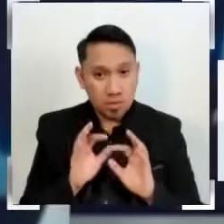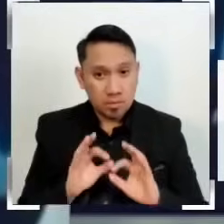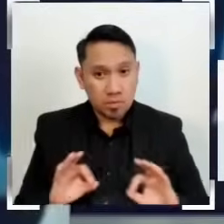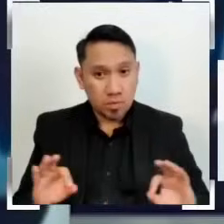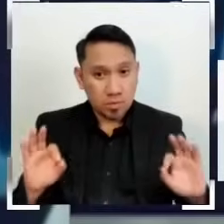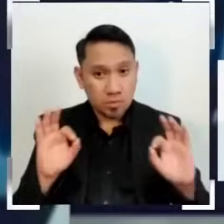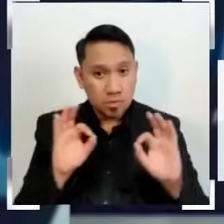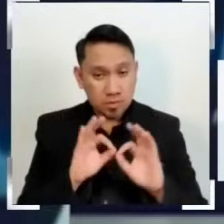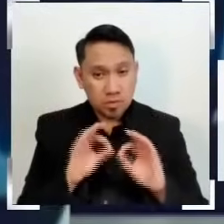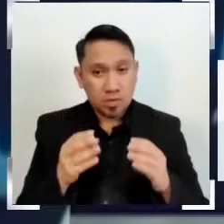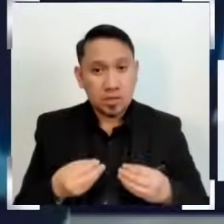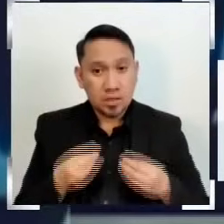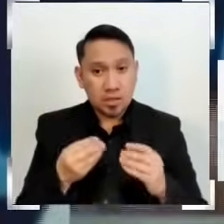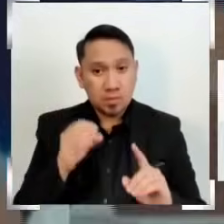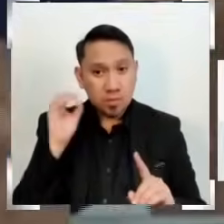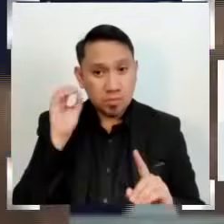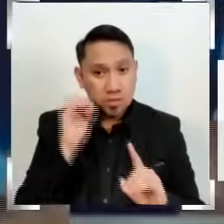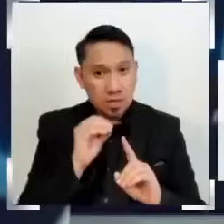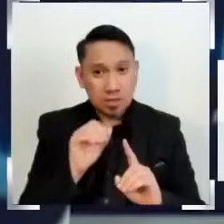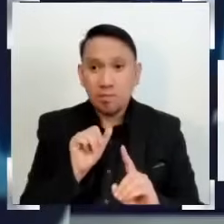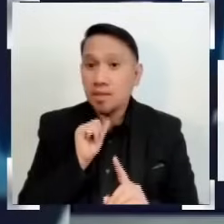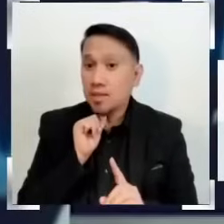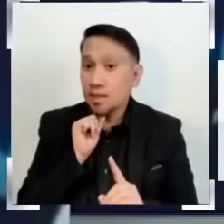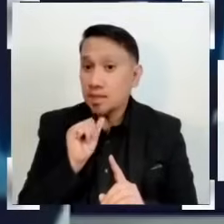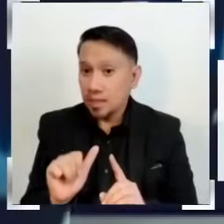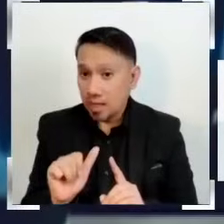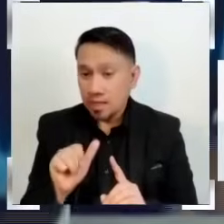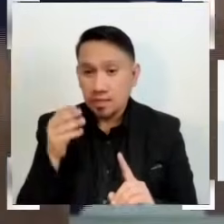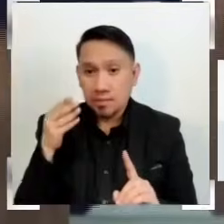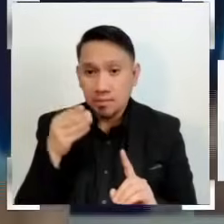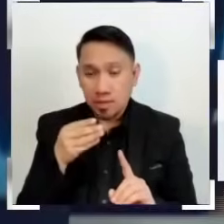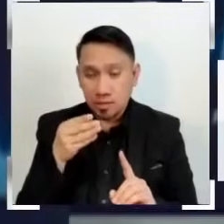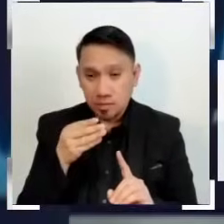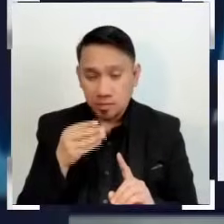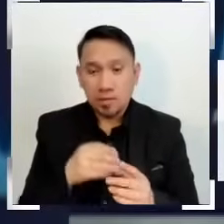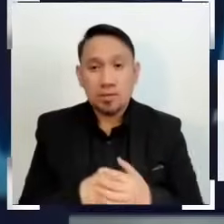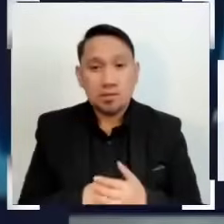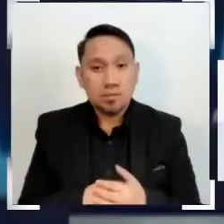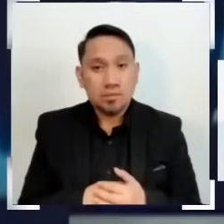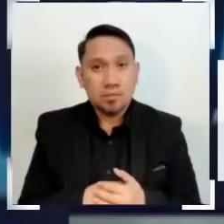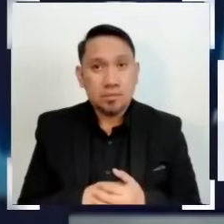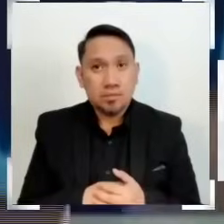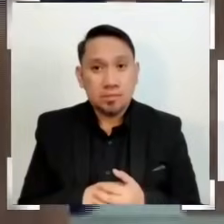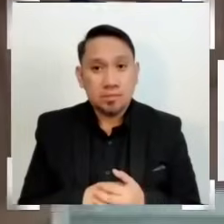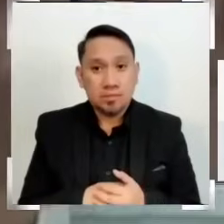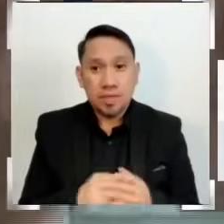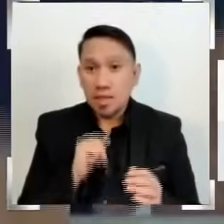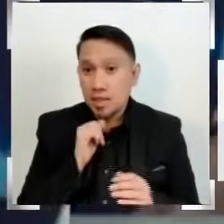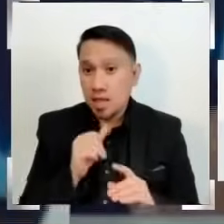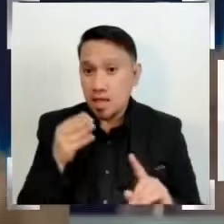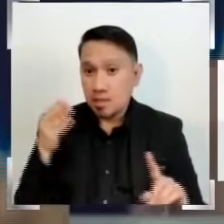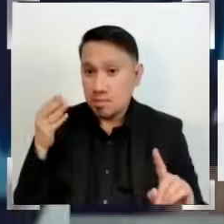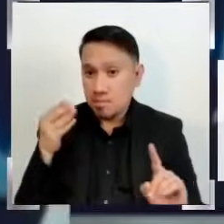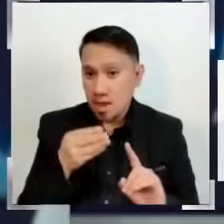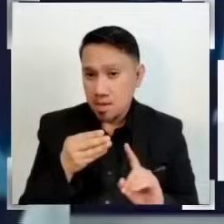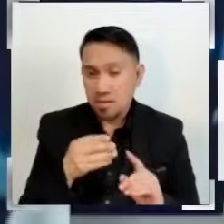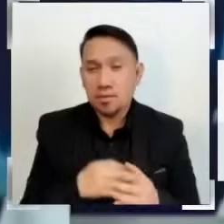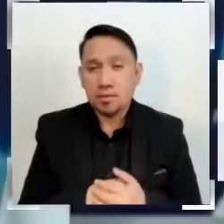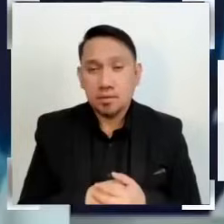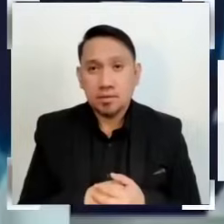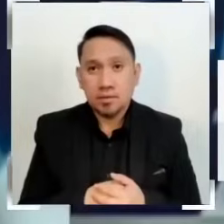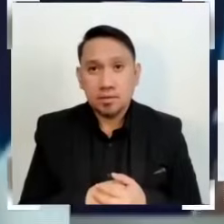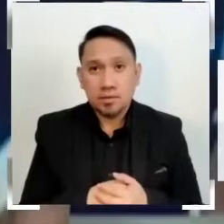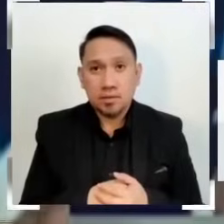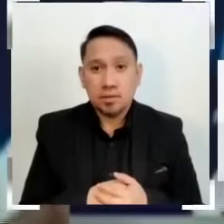objective, unbiased, walang pinoprotektahan, walang kinikilingan na